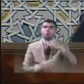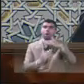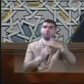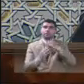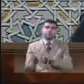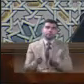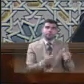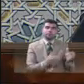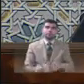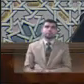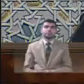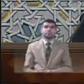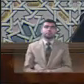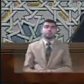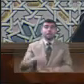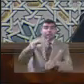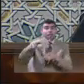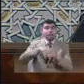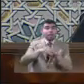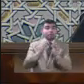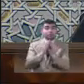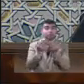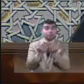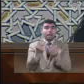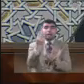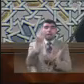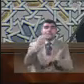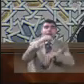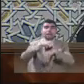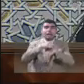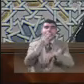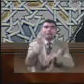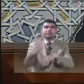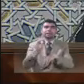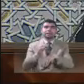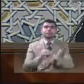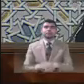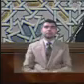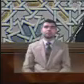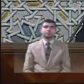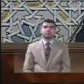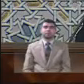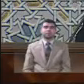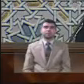الكلمة لفريق التقدم الديمقراطي في حدود 3 دقائق و30 ثانية.